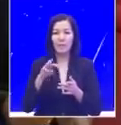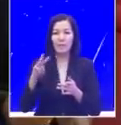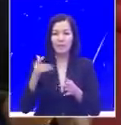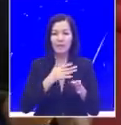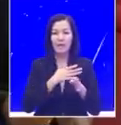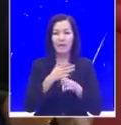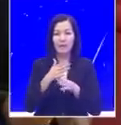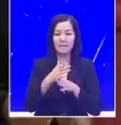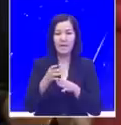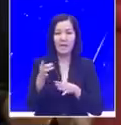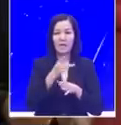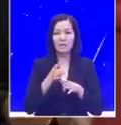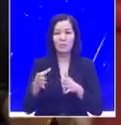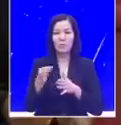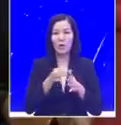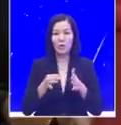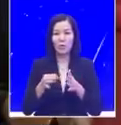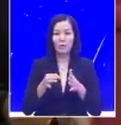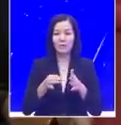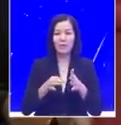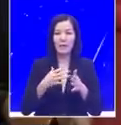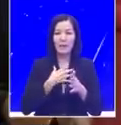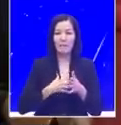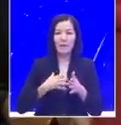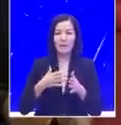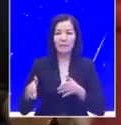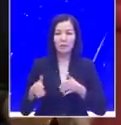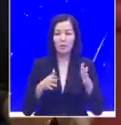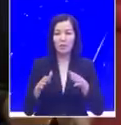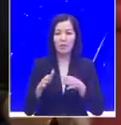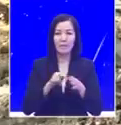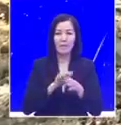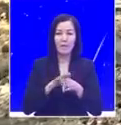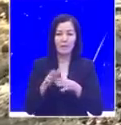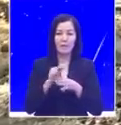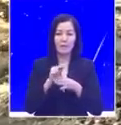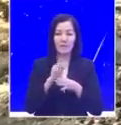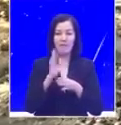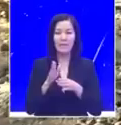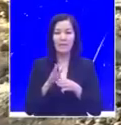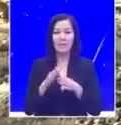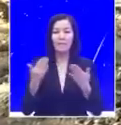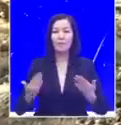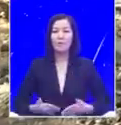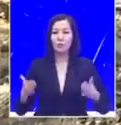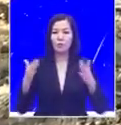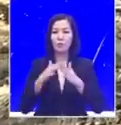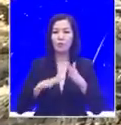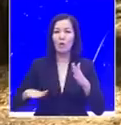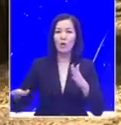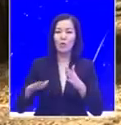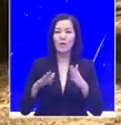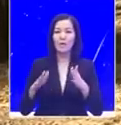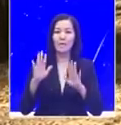қарастырылған. Республикалық, облыстық, аудандық маңызы бар жолдар да қалыпқа келтіріледі. тұрғыны аулаларын қалпына келтіру, саябақтар